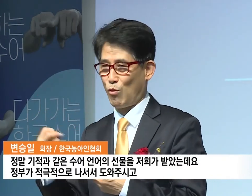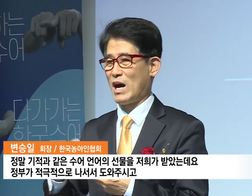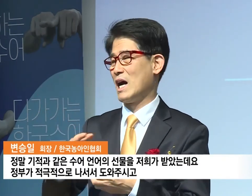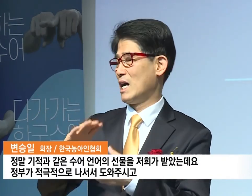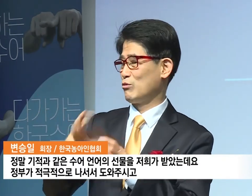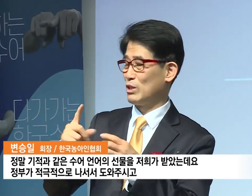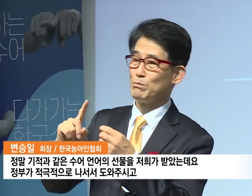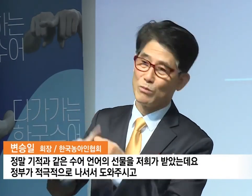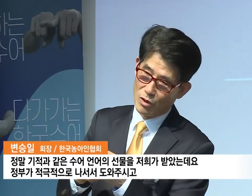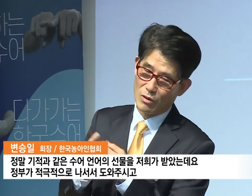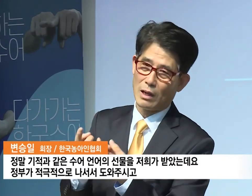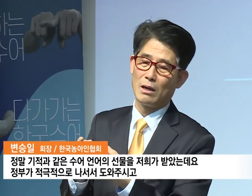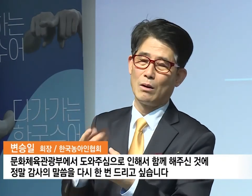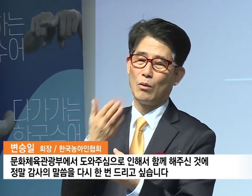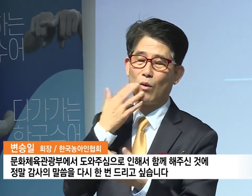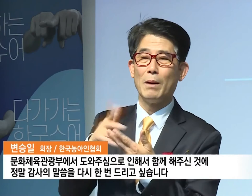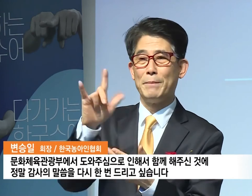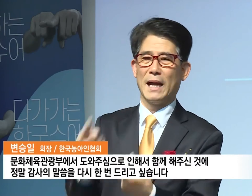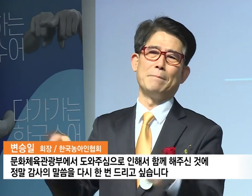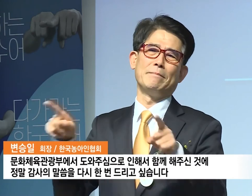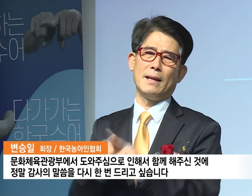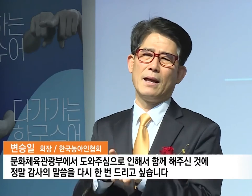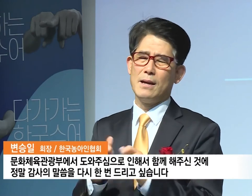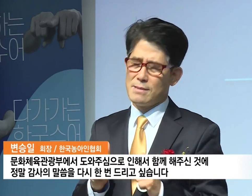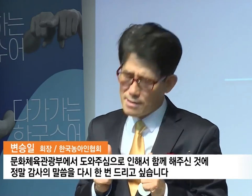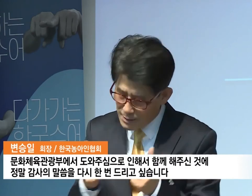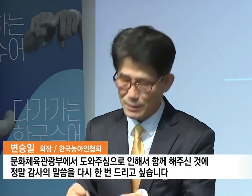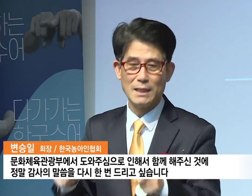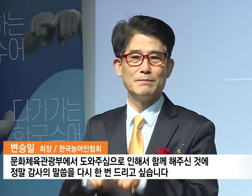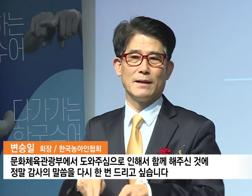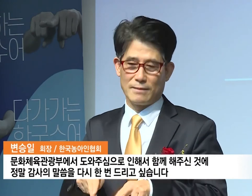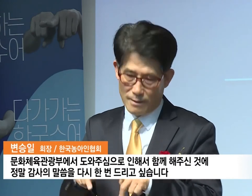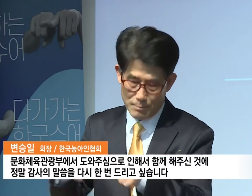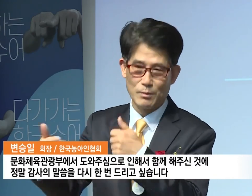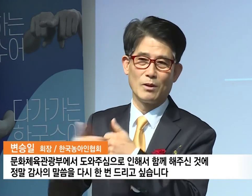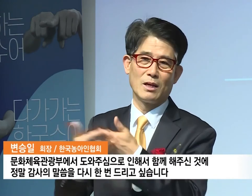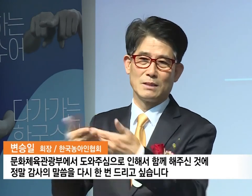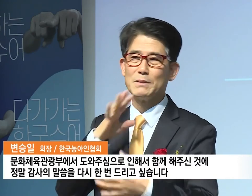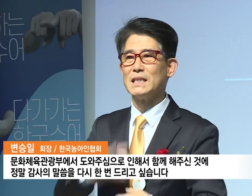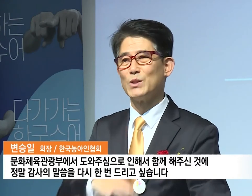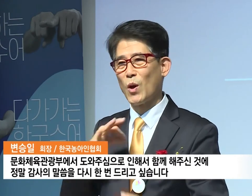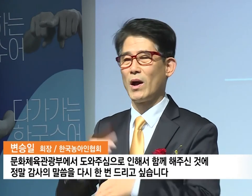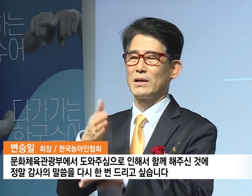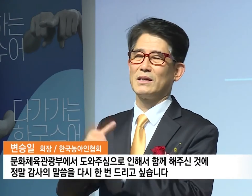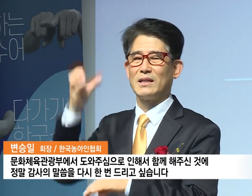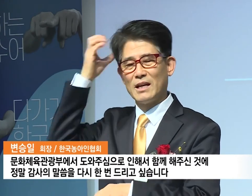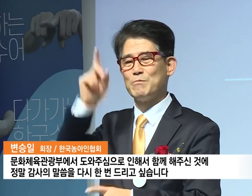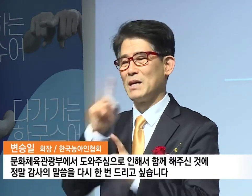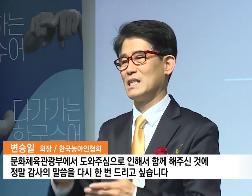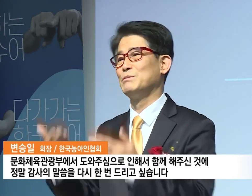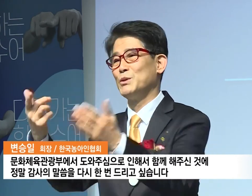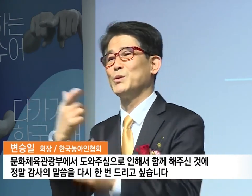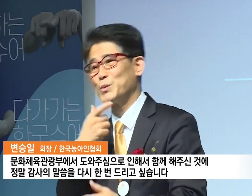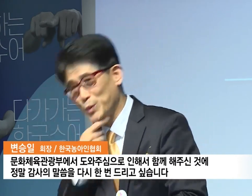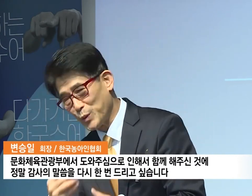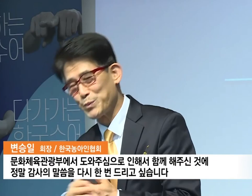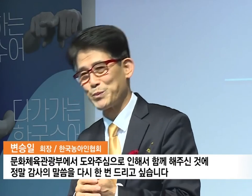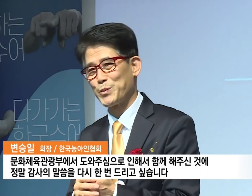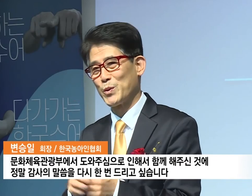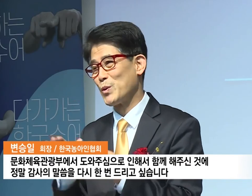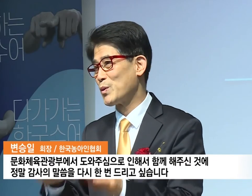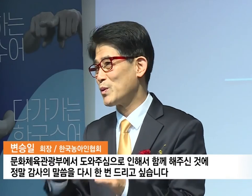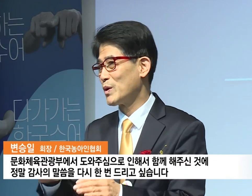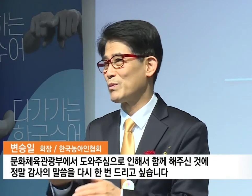나서서 이렇게 도와주시고 문화책목부에서 이렇게 도와주심으로 인해서 함께 이렇게 주시면 정말 감사의